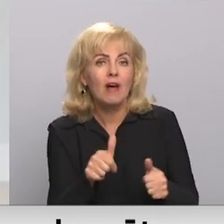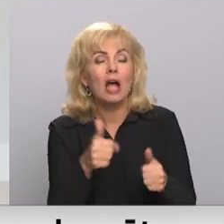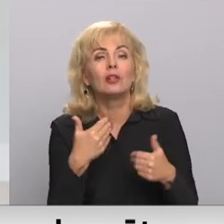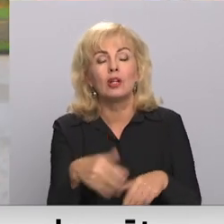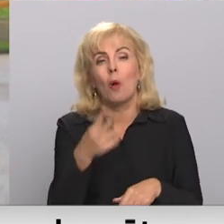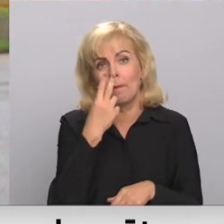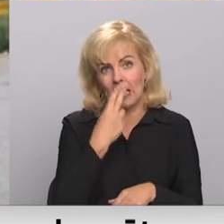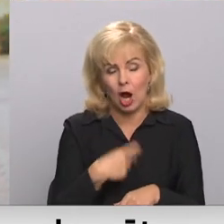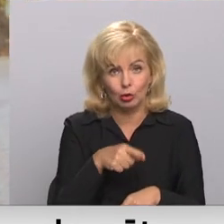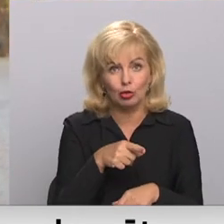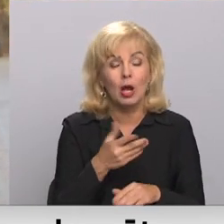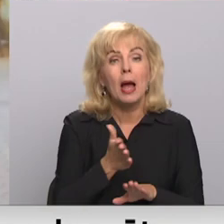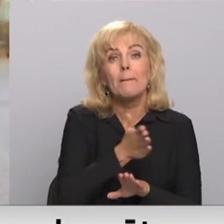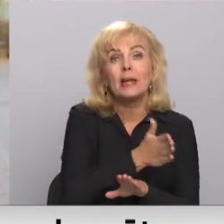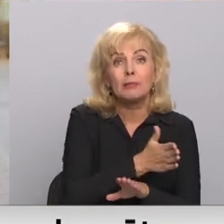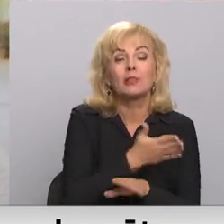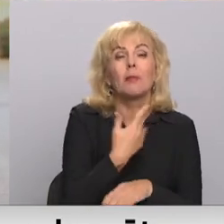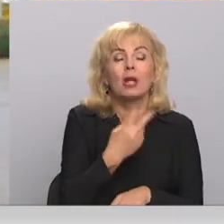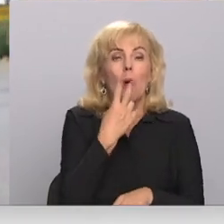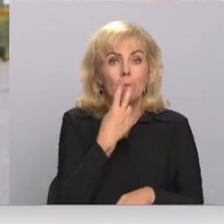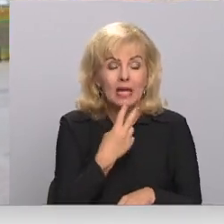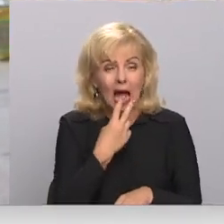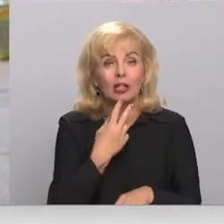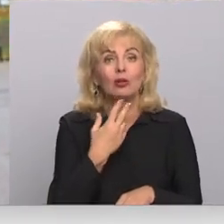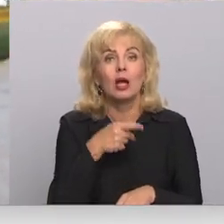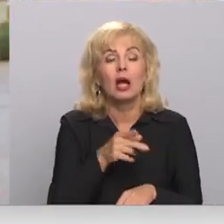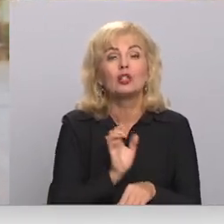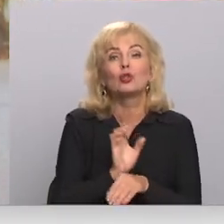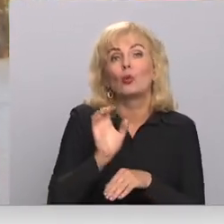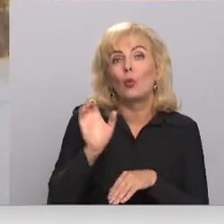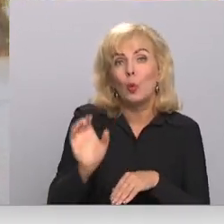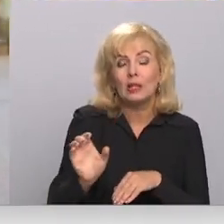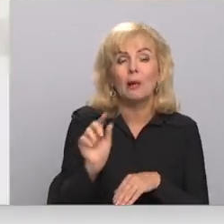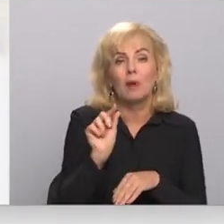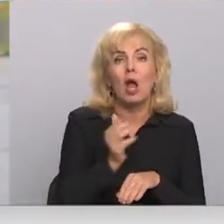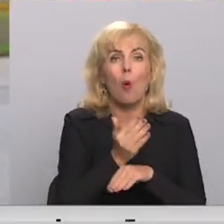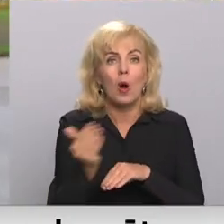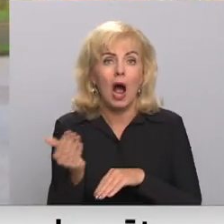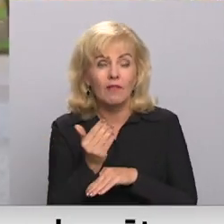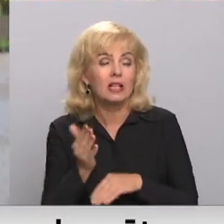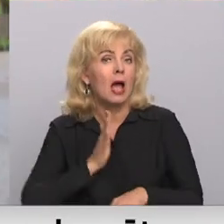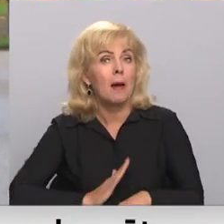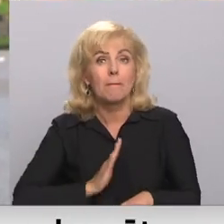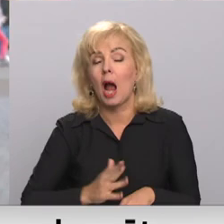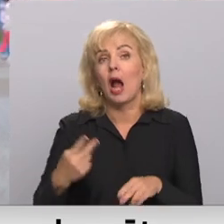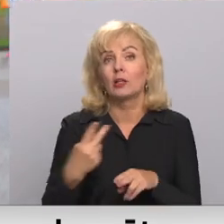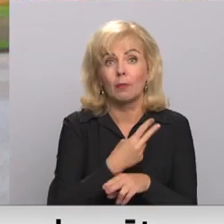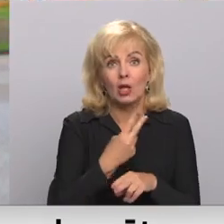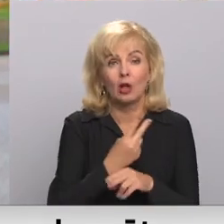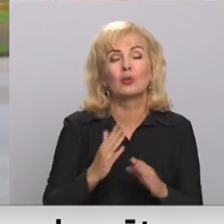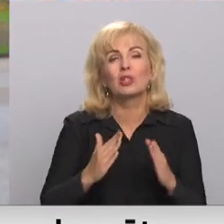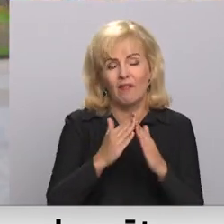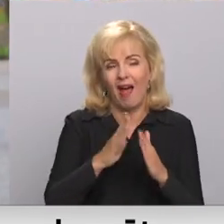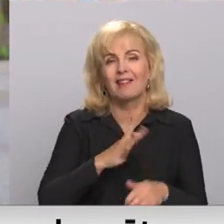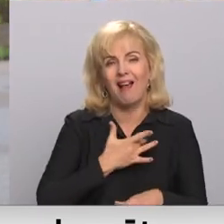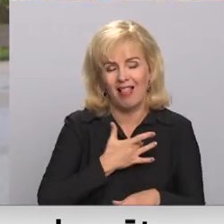drusku pieraduši. Pirms tam jau bija tad jau pieredze pie tā viss, kad tie sūtījumi kavējās. Pagaidām netraucēja uz svētkiem vairāk,